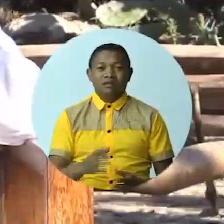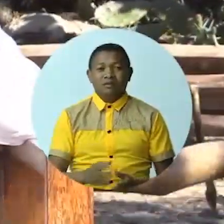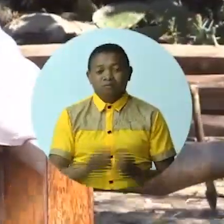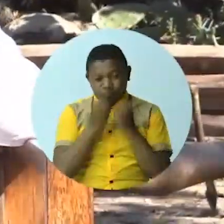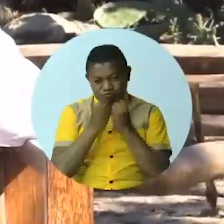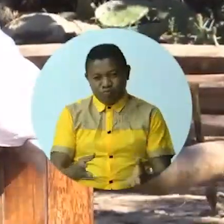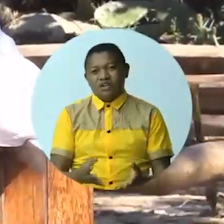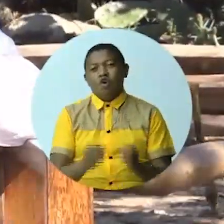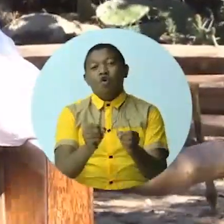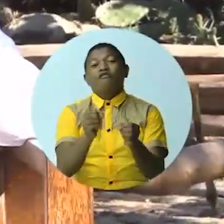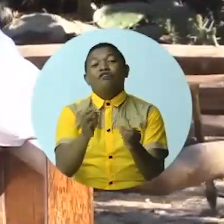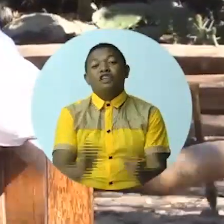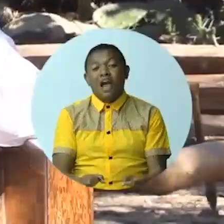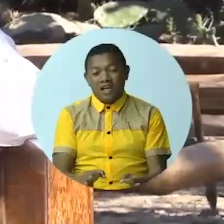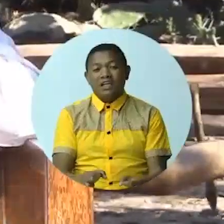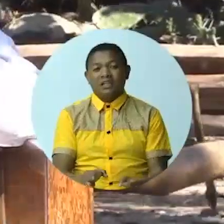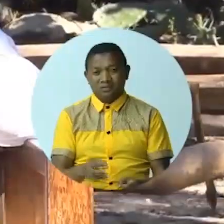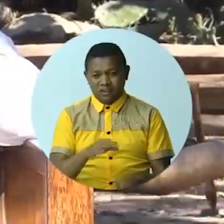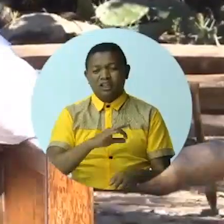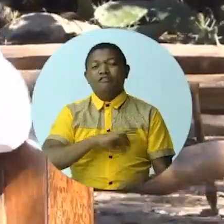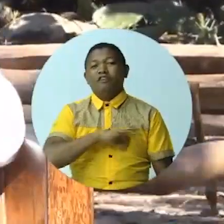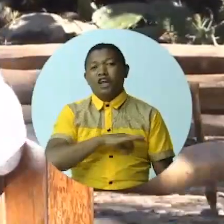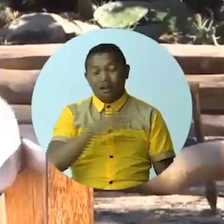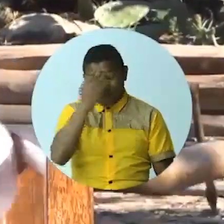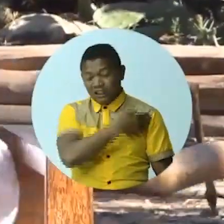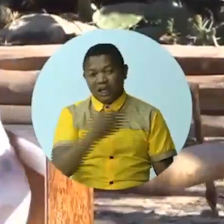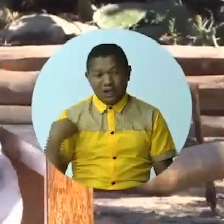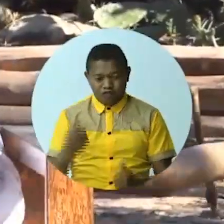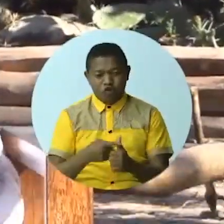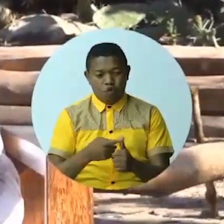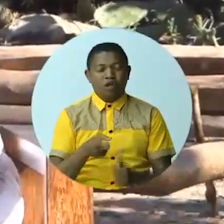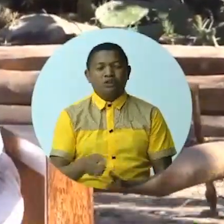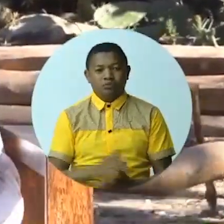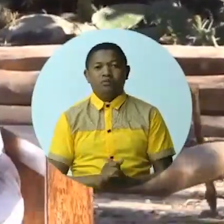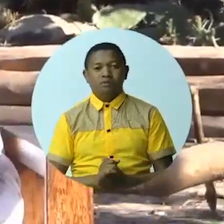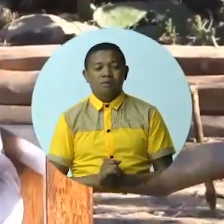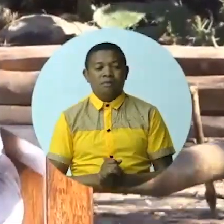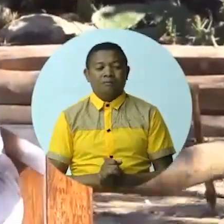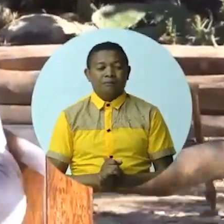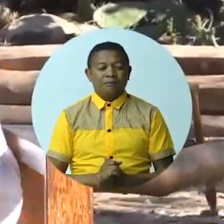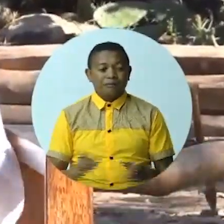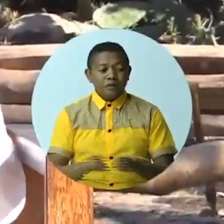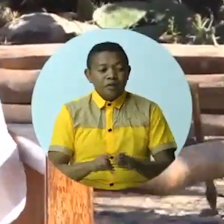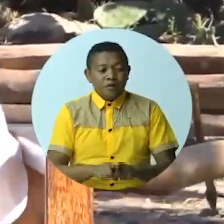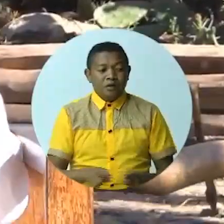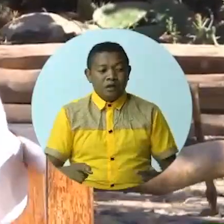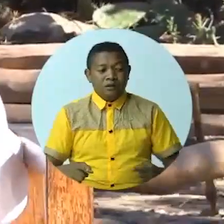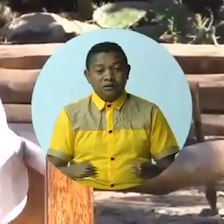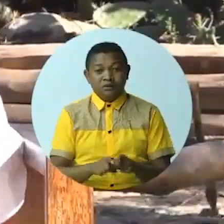nefa tsapatsika hitatsika fa miatrika indray isika izao a ady lehibe